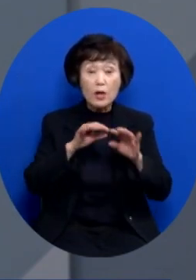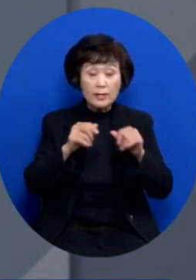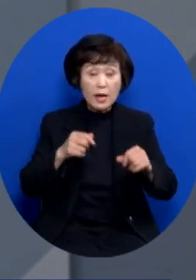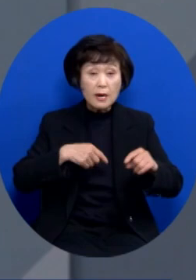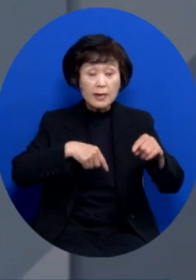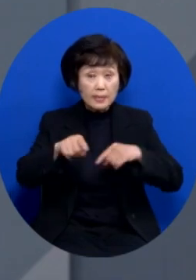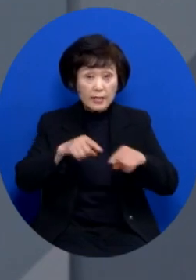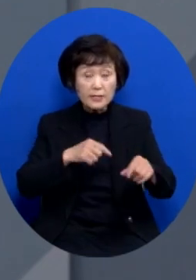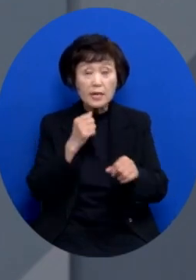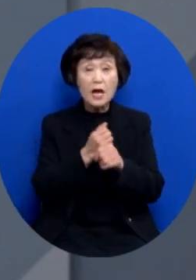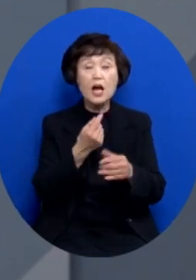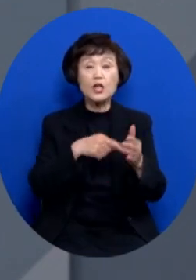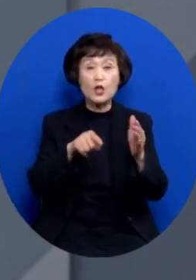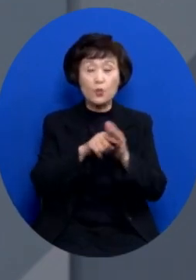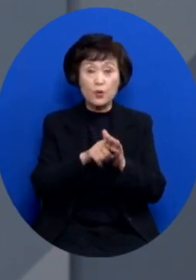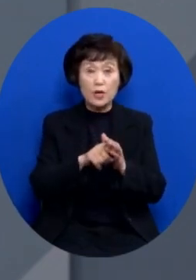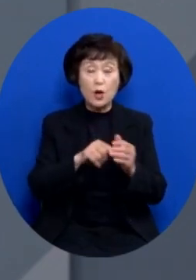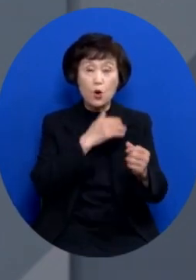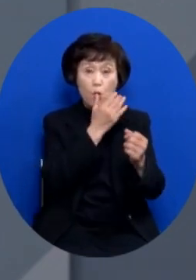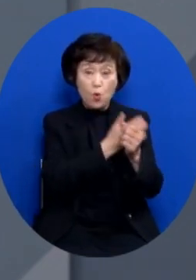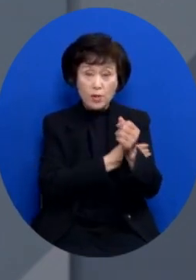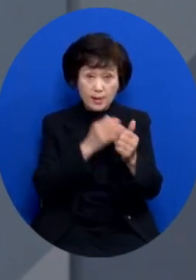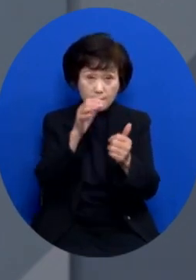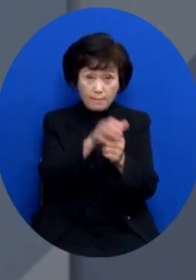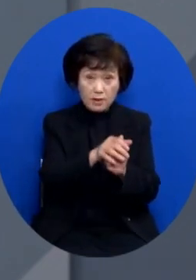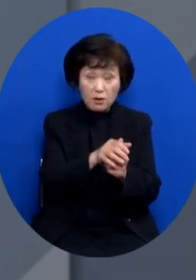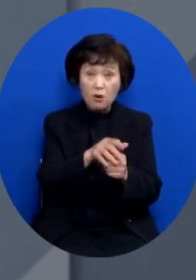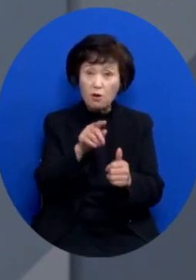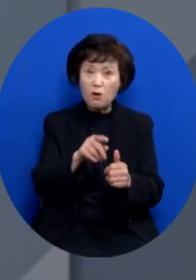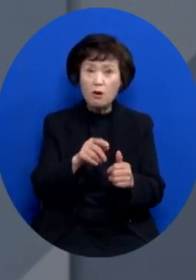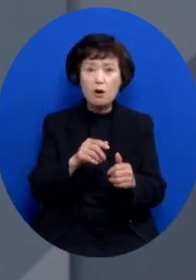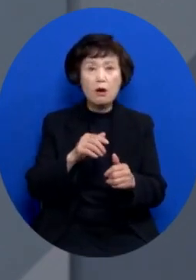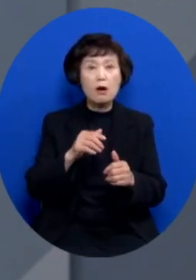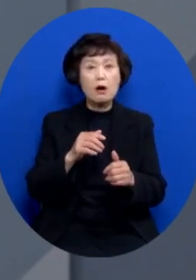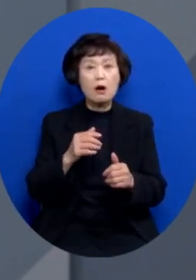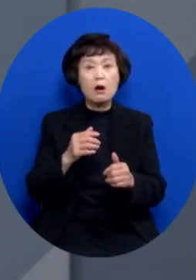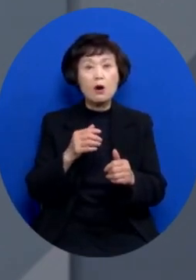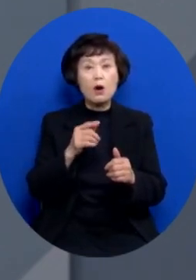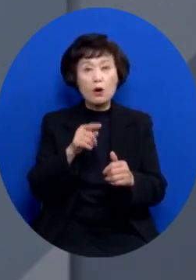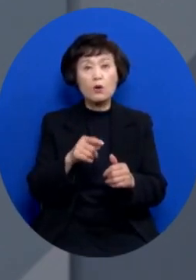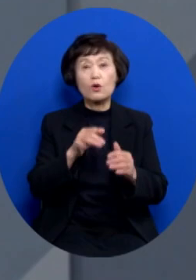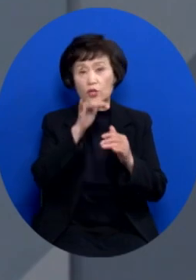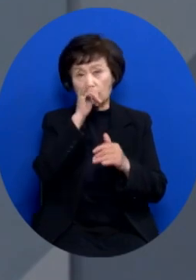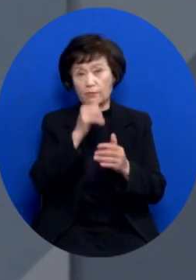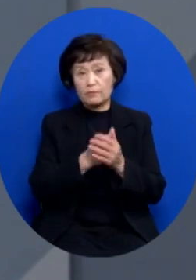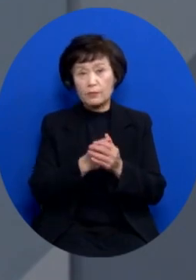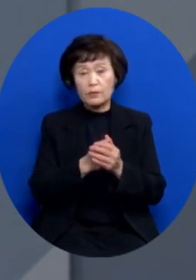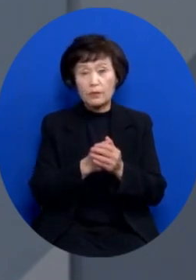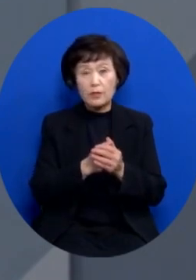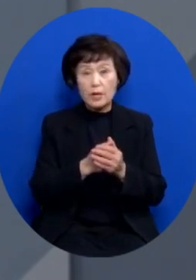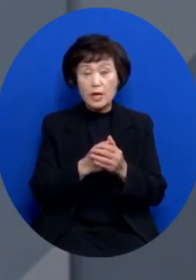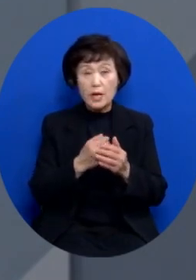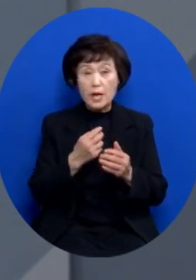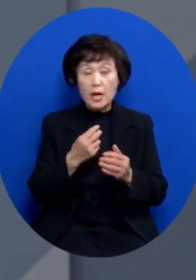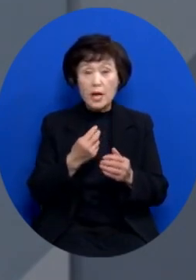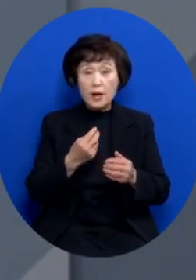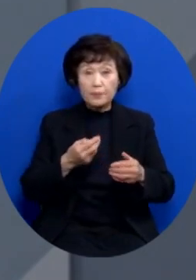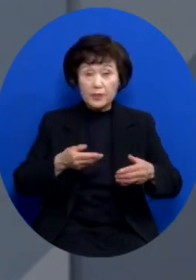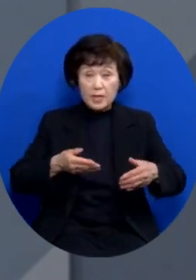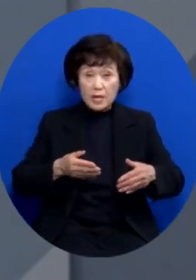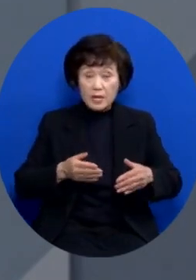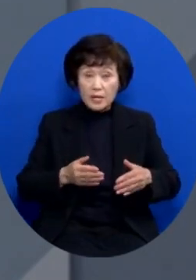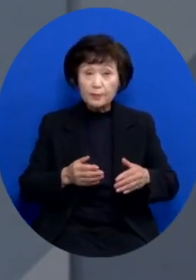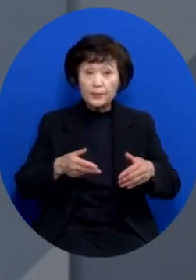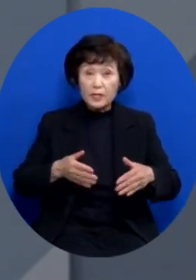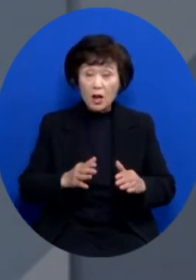준 하나님이라는 절대성과 그다음에 우리 인간에게 준 위임성, 이거 불가본성이라고 하죠. 생육하고 번성하라, 땅을